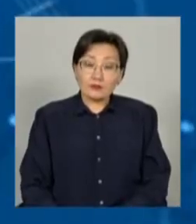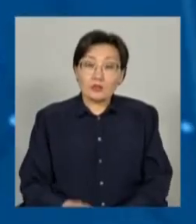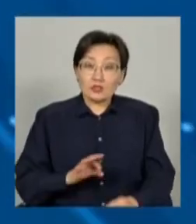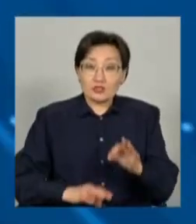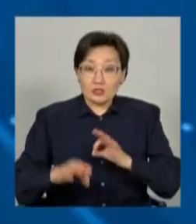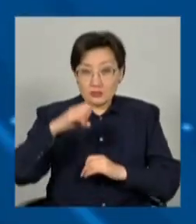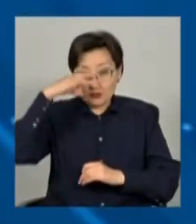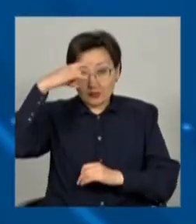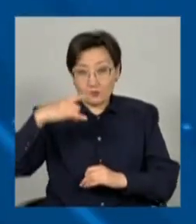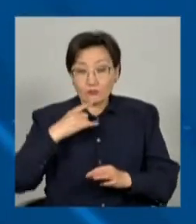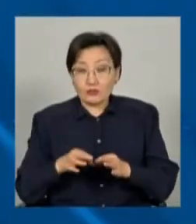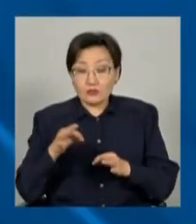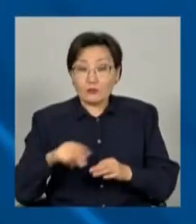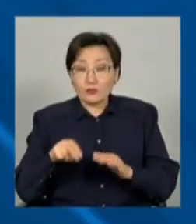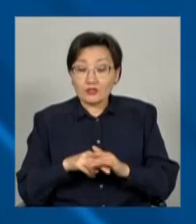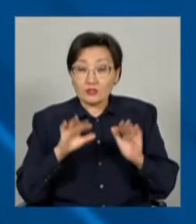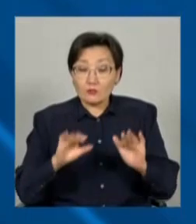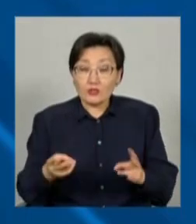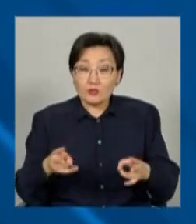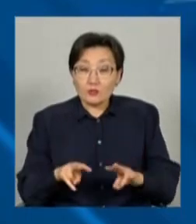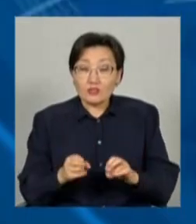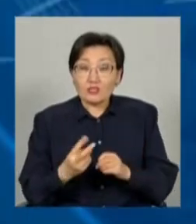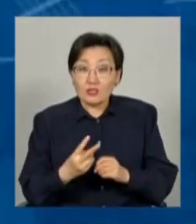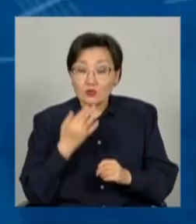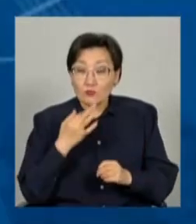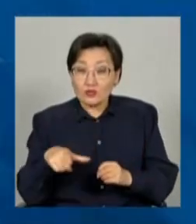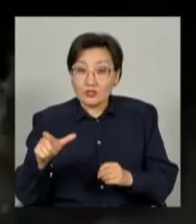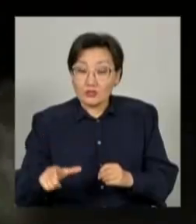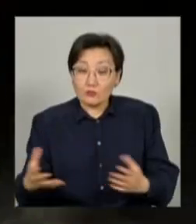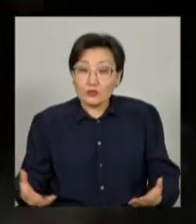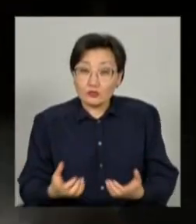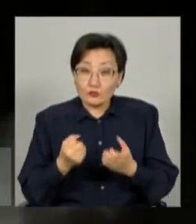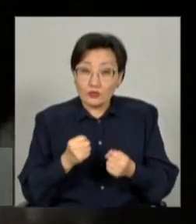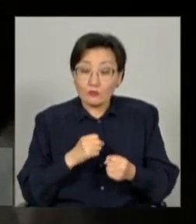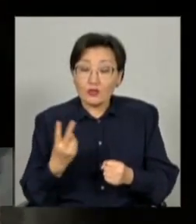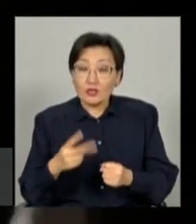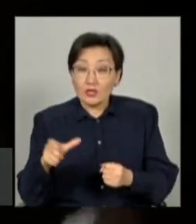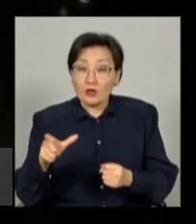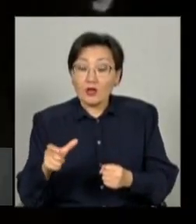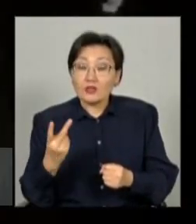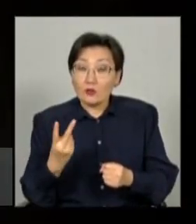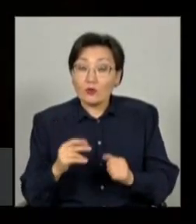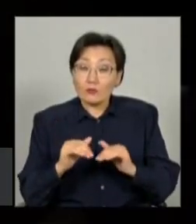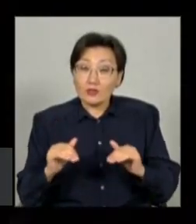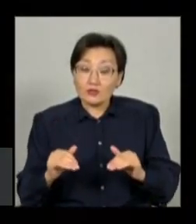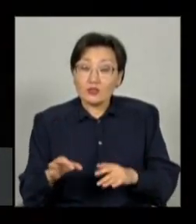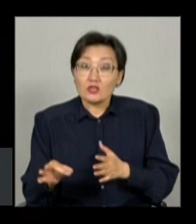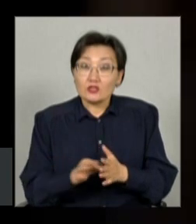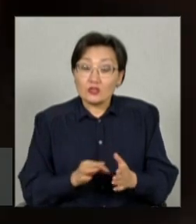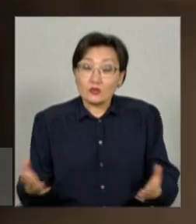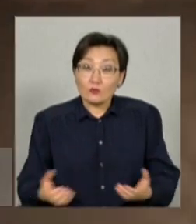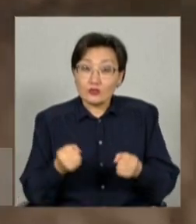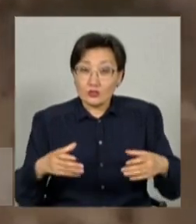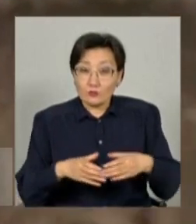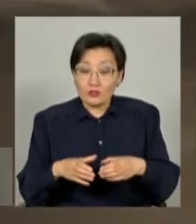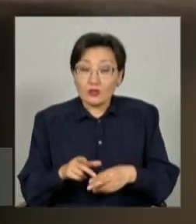Шығыс Қазақстан облысында қар құрсауында қалған 12 шетел азаматы құтқарылды. Олардың екеуі бала. Жедел құтқару жасағы